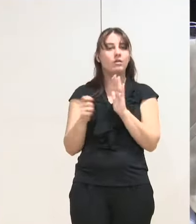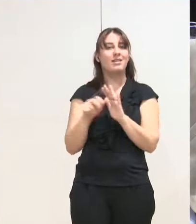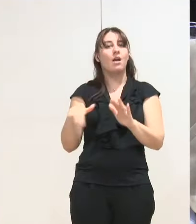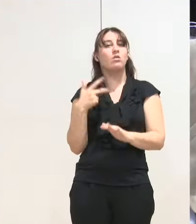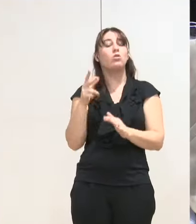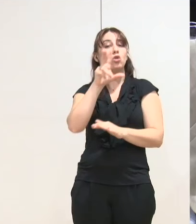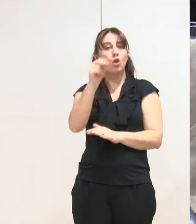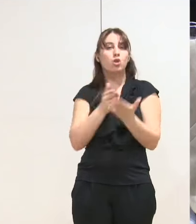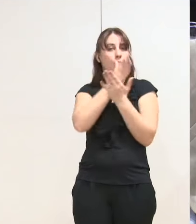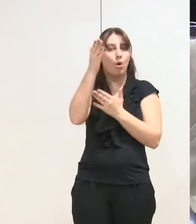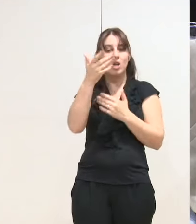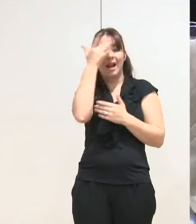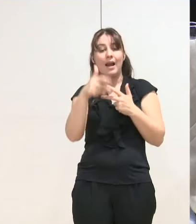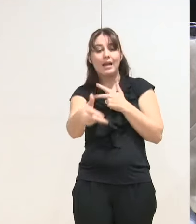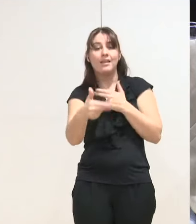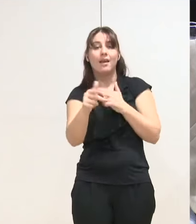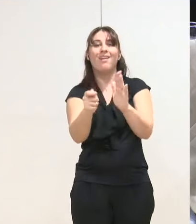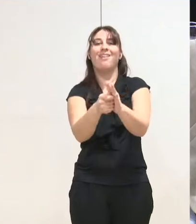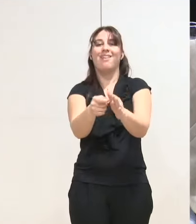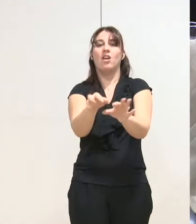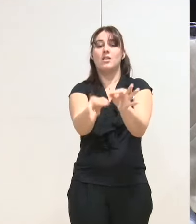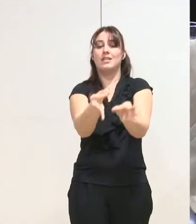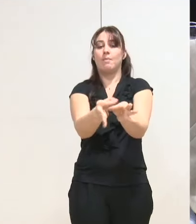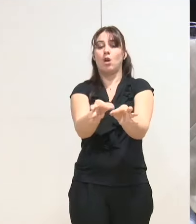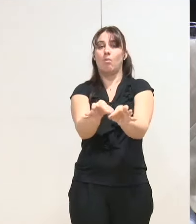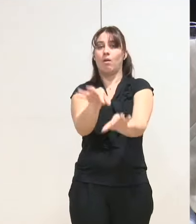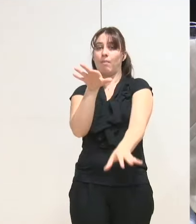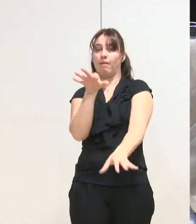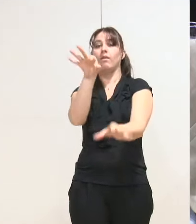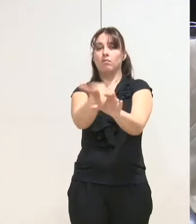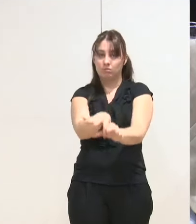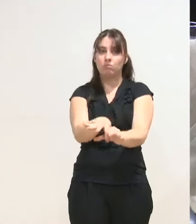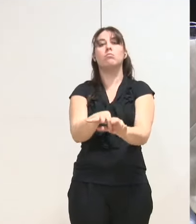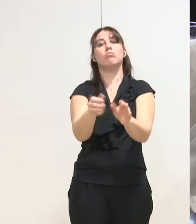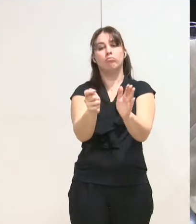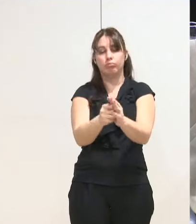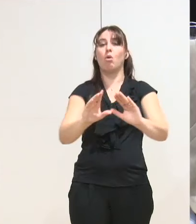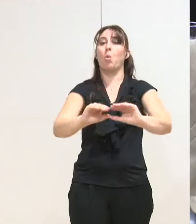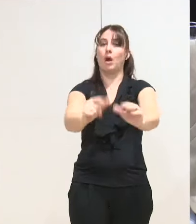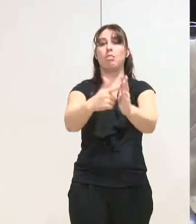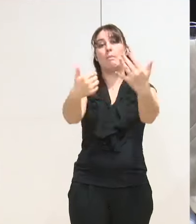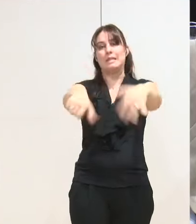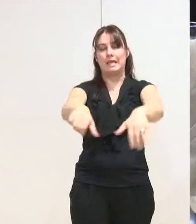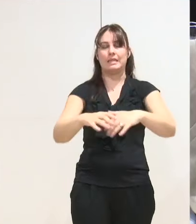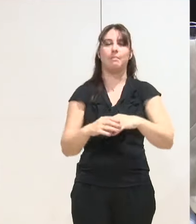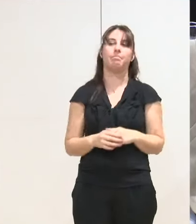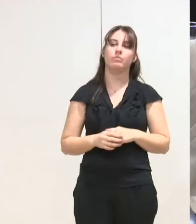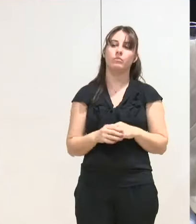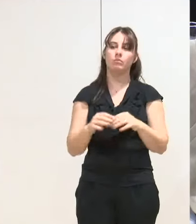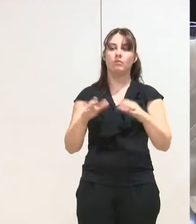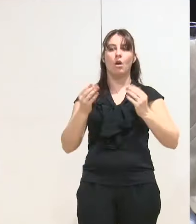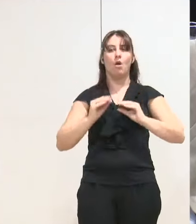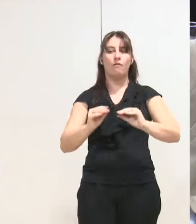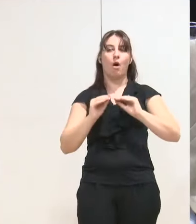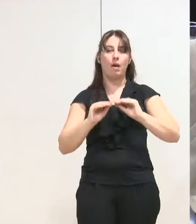services avant un choix en septembre sur des projets à mettre en œuvre en en 2016 les formations à la mécanique